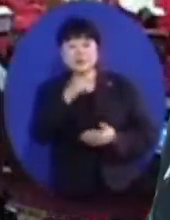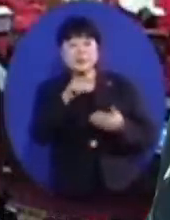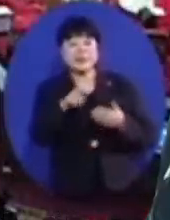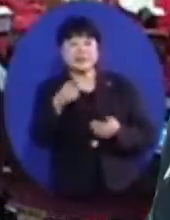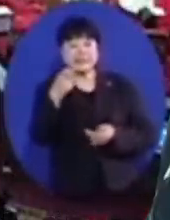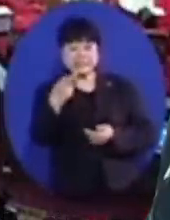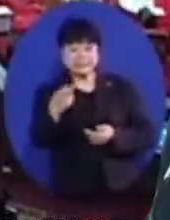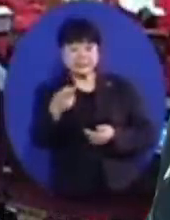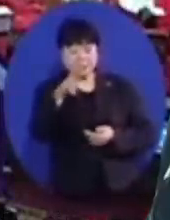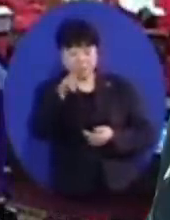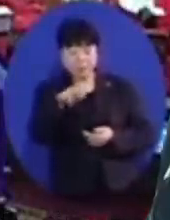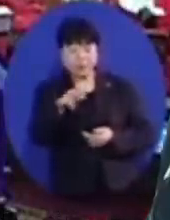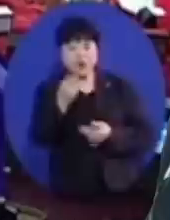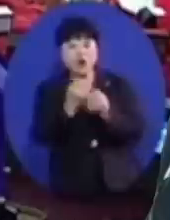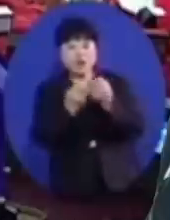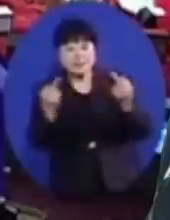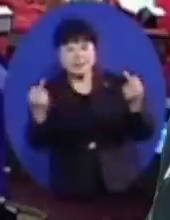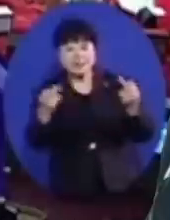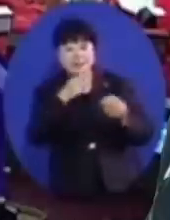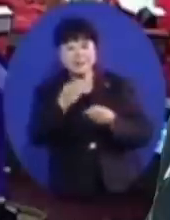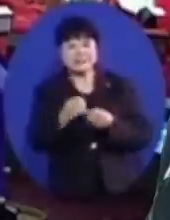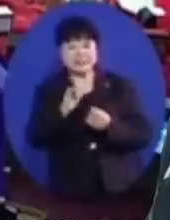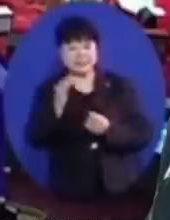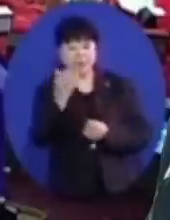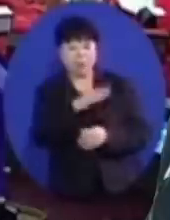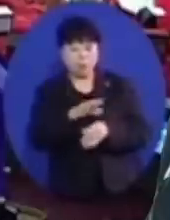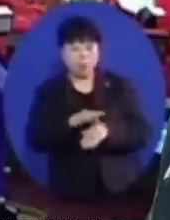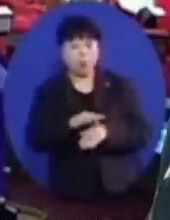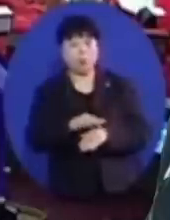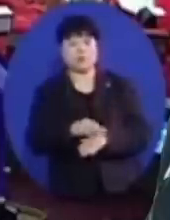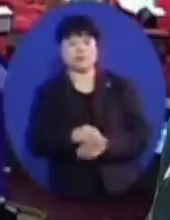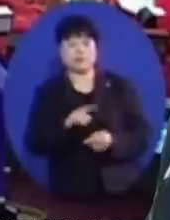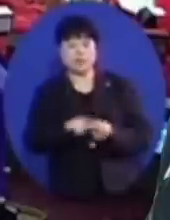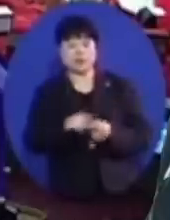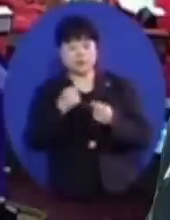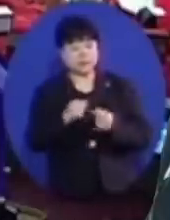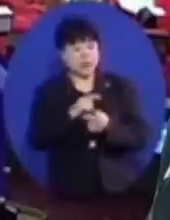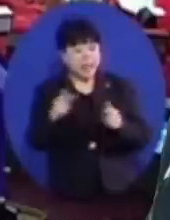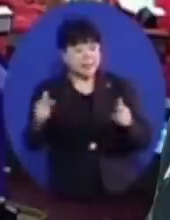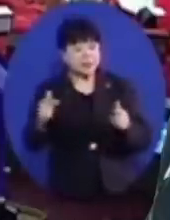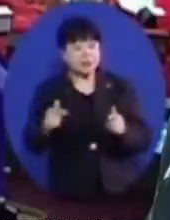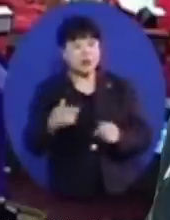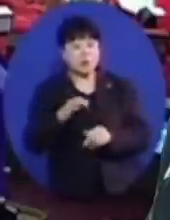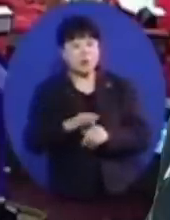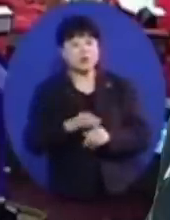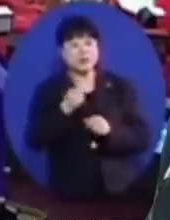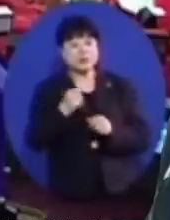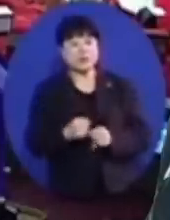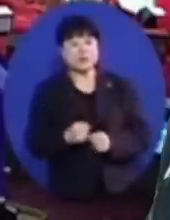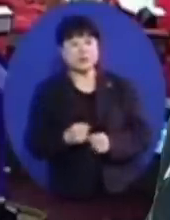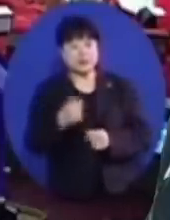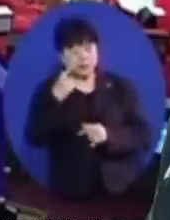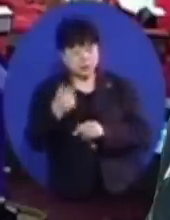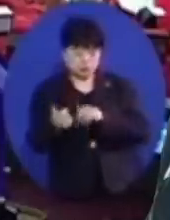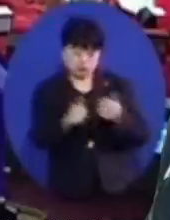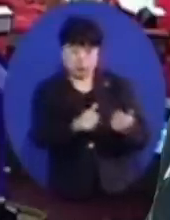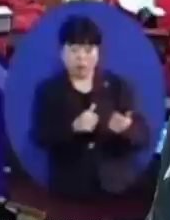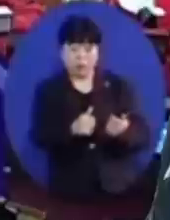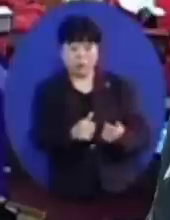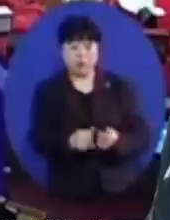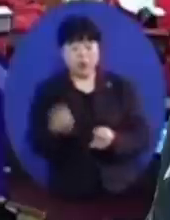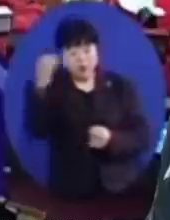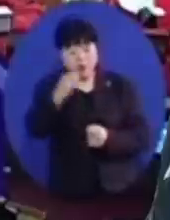12절로 형제들아 우리가 빚진 자로되 육신의 져서 육신대로 살 것이 아니라 너희가 육신대로 살면 반드시 죽을 것이로되